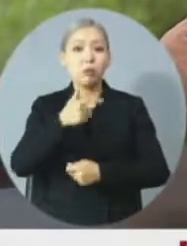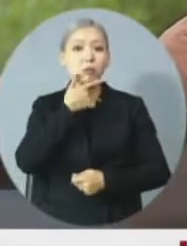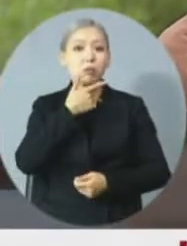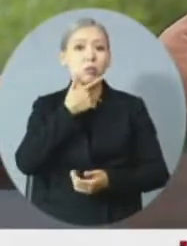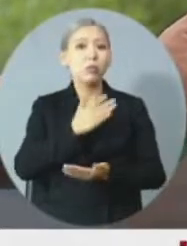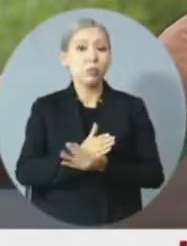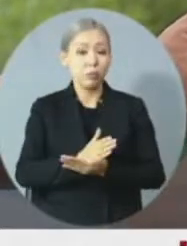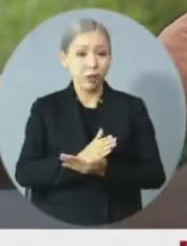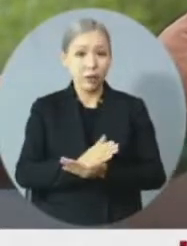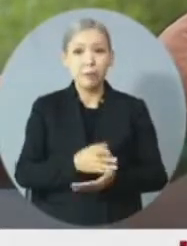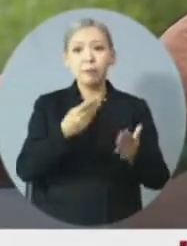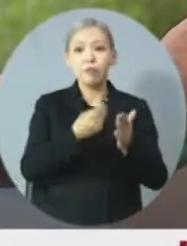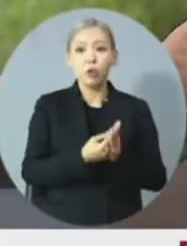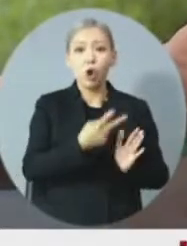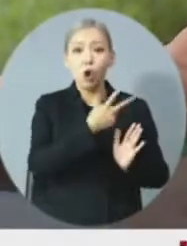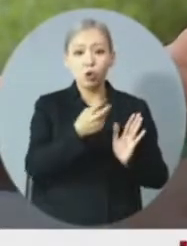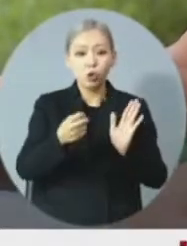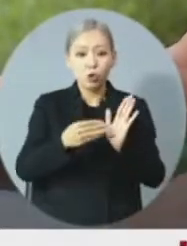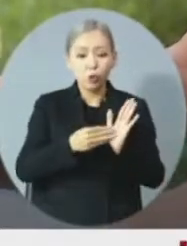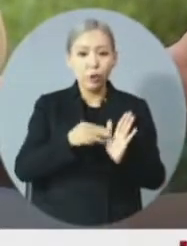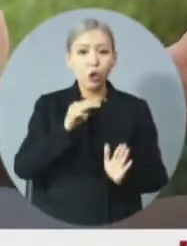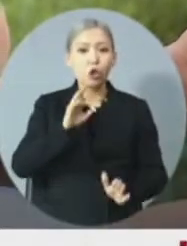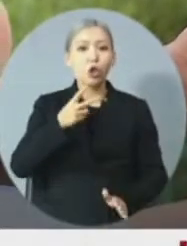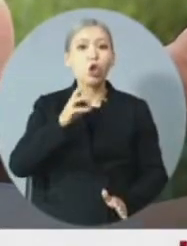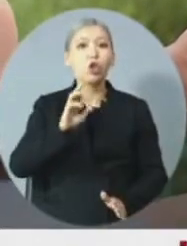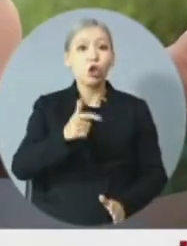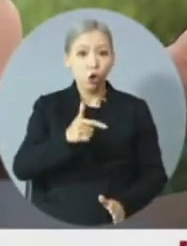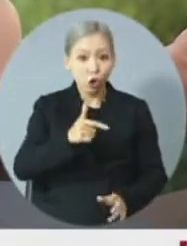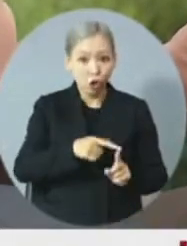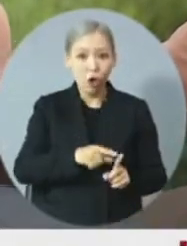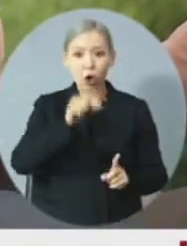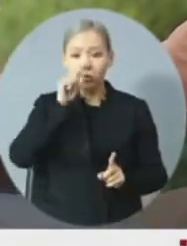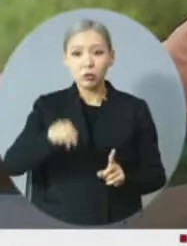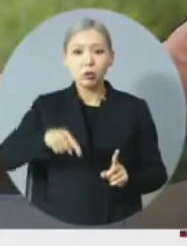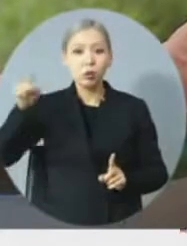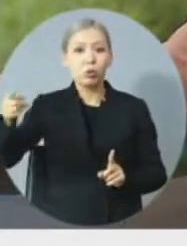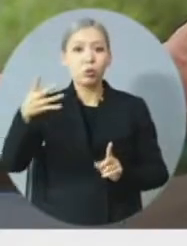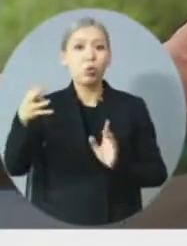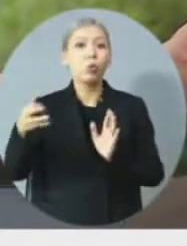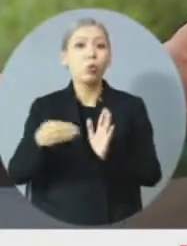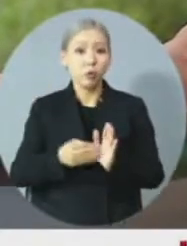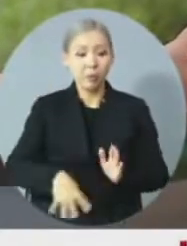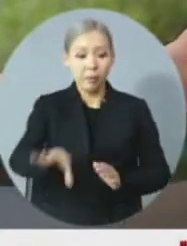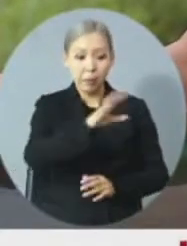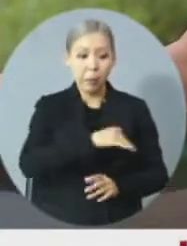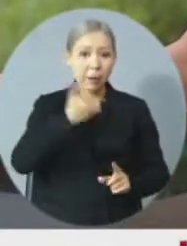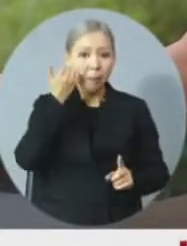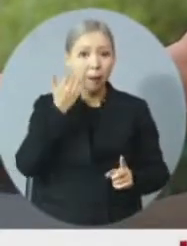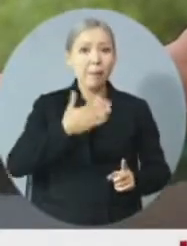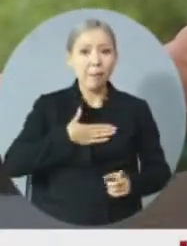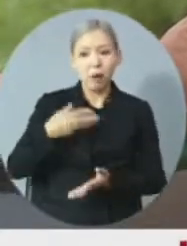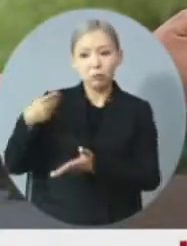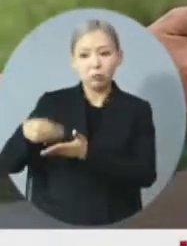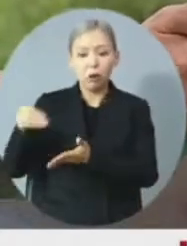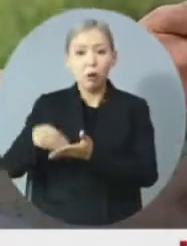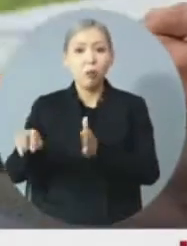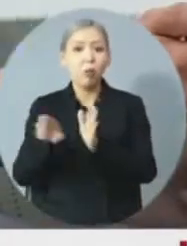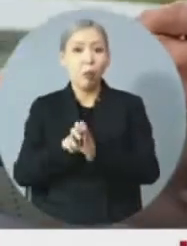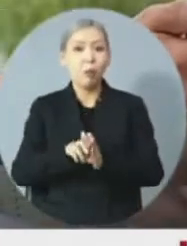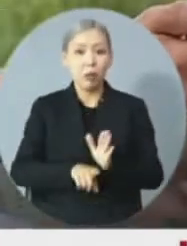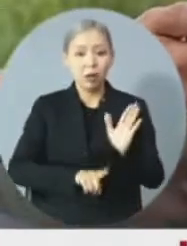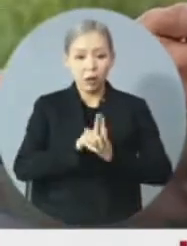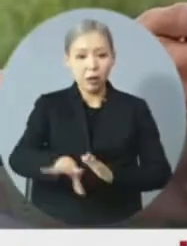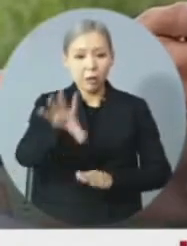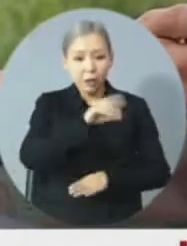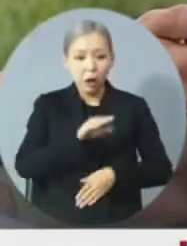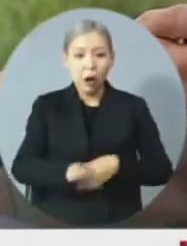одоо юу гэдэг жишээ нь 200,000-ын төлөв байлаа. Тэгэхээр Оросын албаны улсад 400,000 шүү дээ. Тэгэхээр бид нар хоошоо бол малаа гарах юм гарцсан байж байгаа. Тэгэхээр эхний ялж бид нар